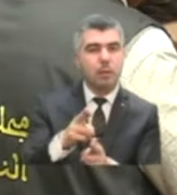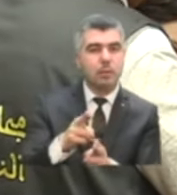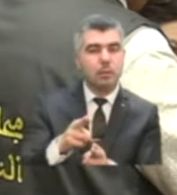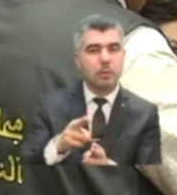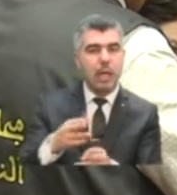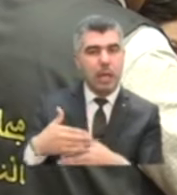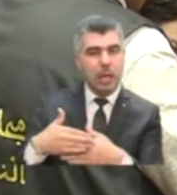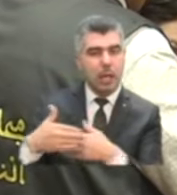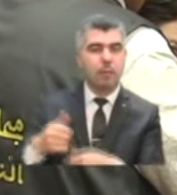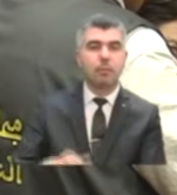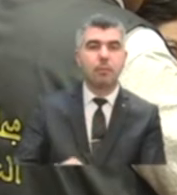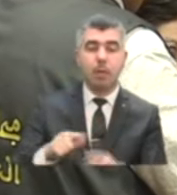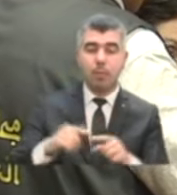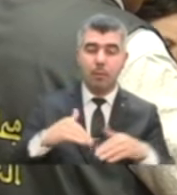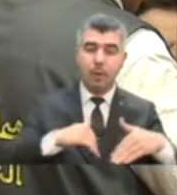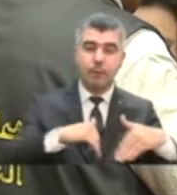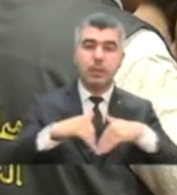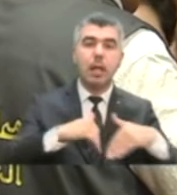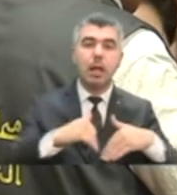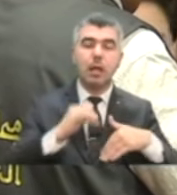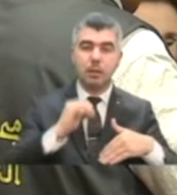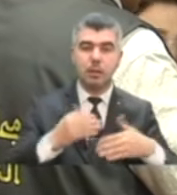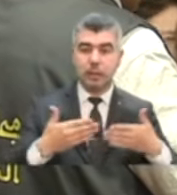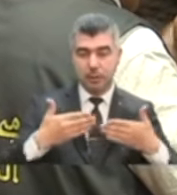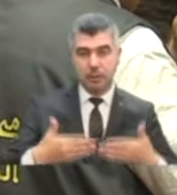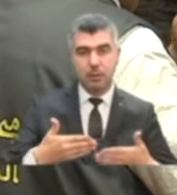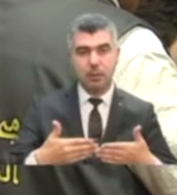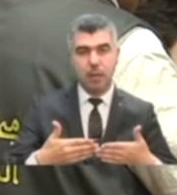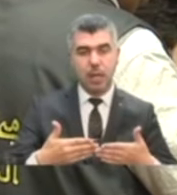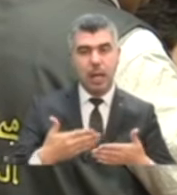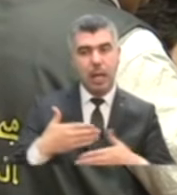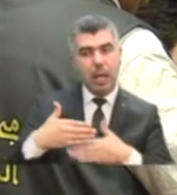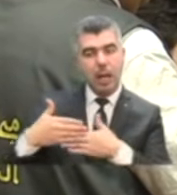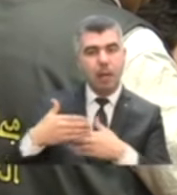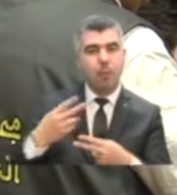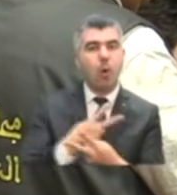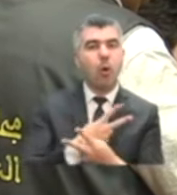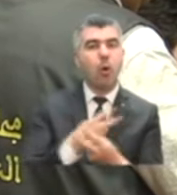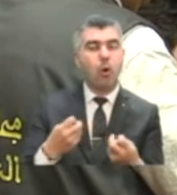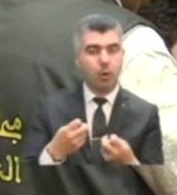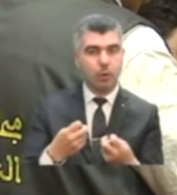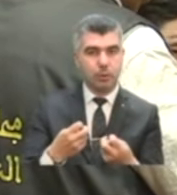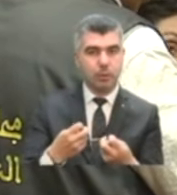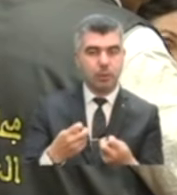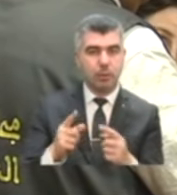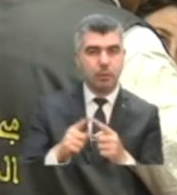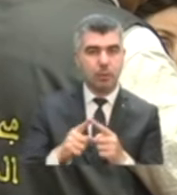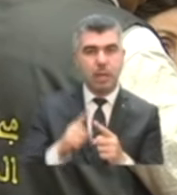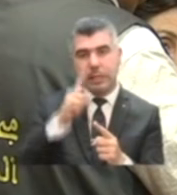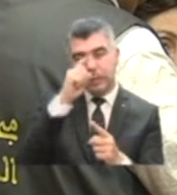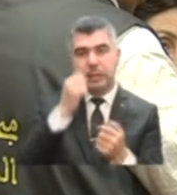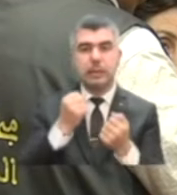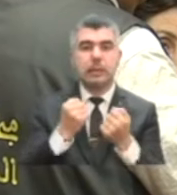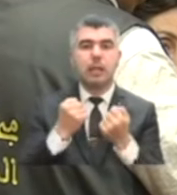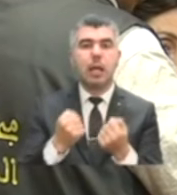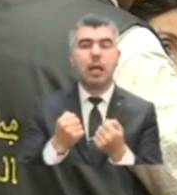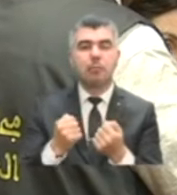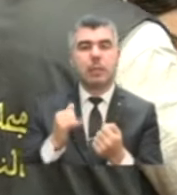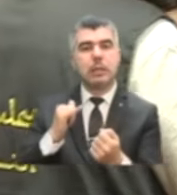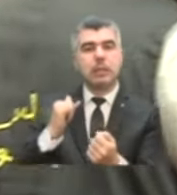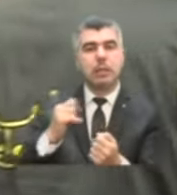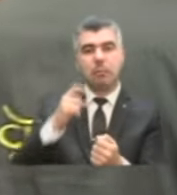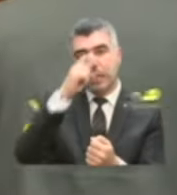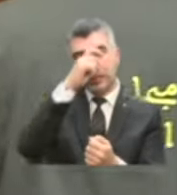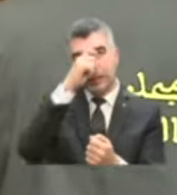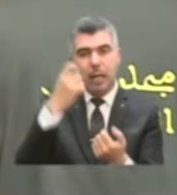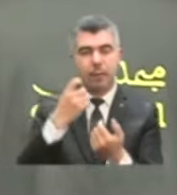هذه الطريق السيد الوزير في هذه الفترة بالذات جل المواطنين يعيشون الويلات معها طوال فصل